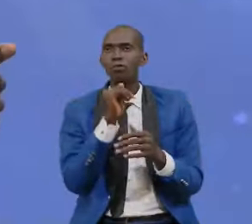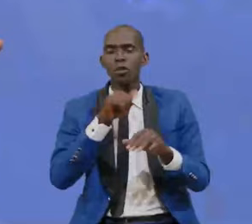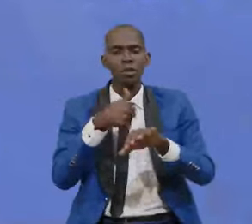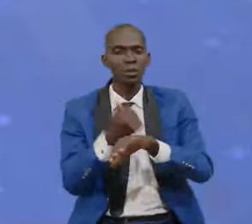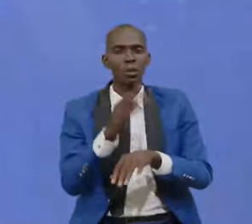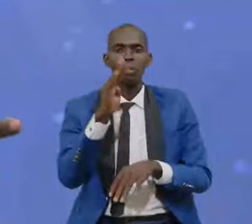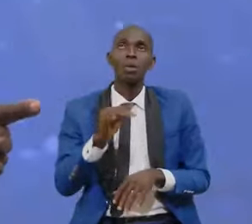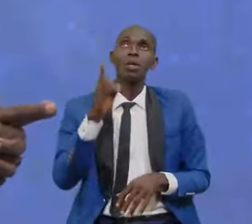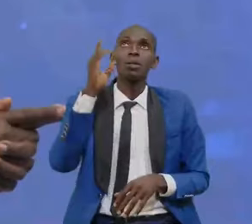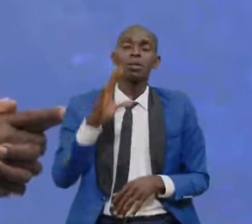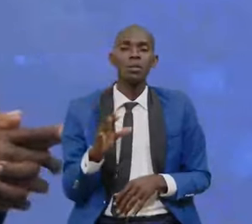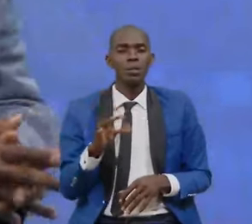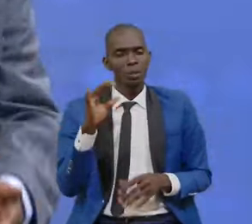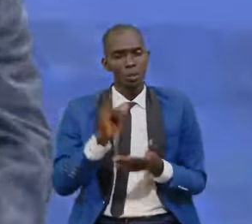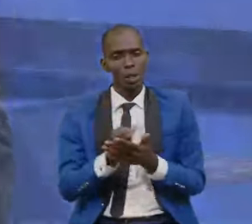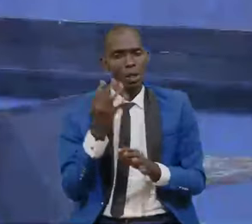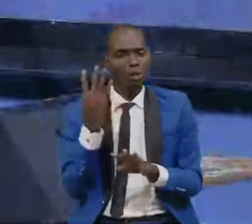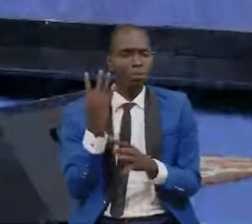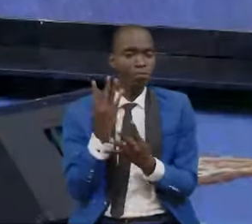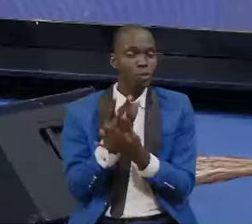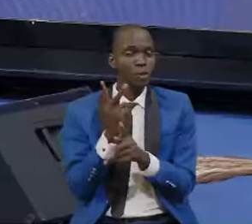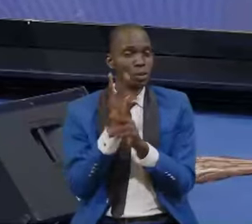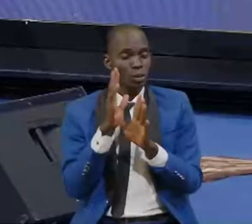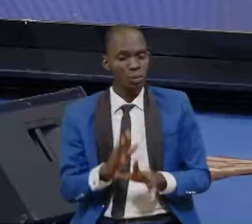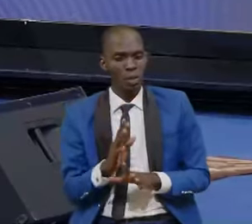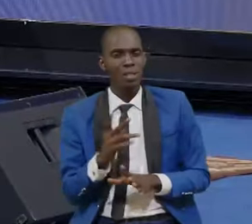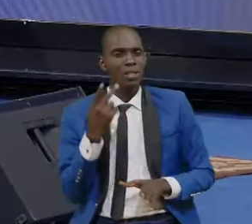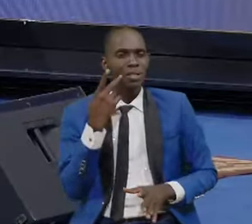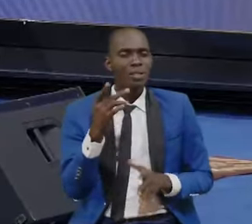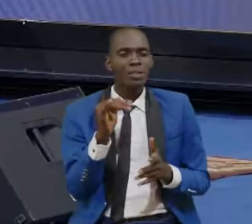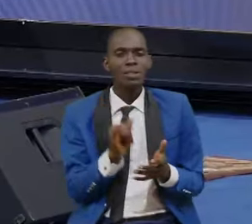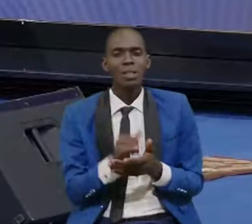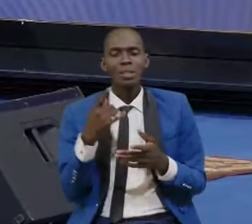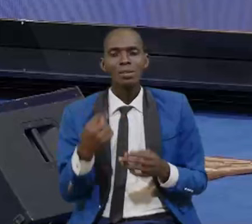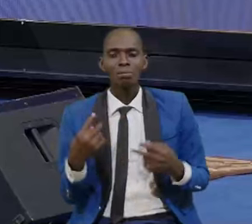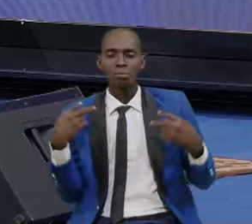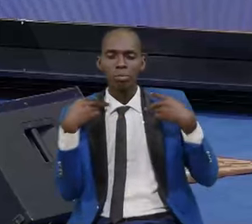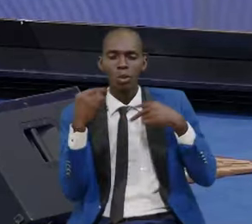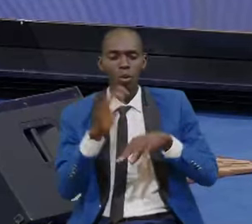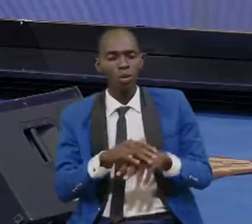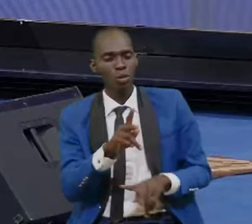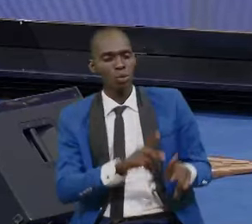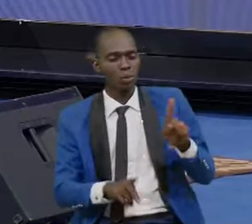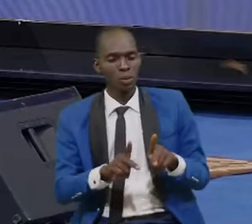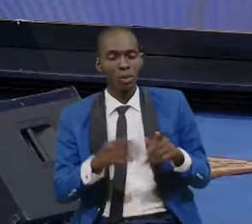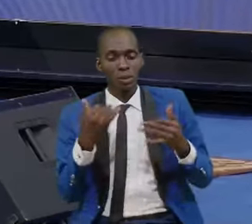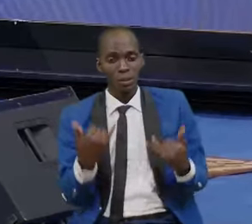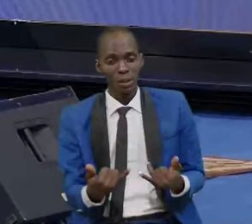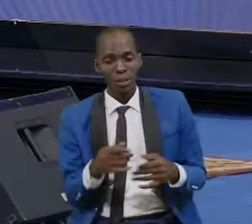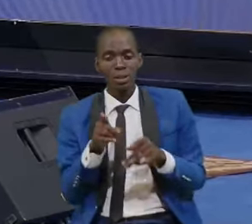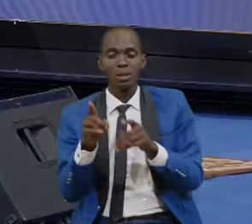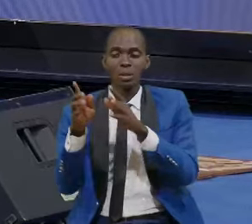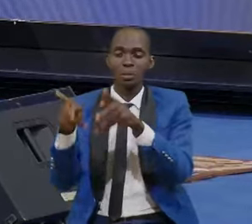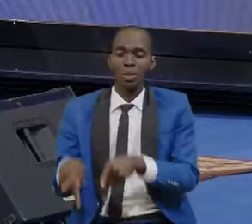Il a vu que les liens et les chaînes, les jougs qu'il avait mis sur eux, lui-même, celui qui